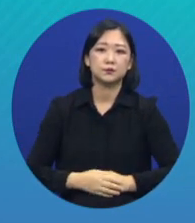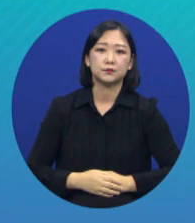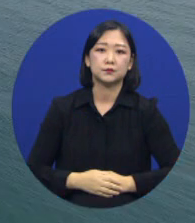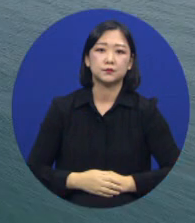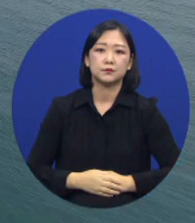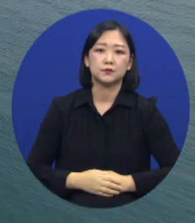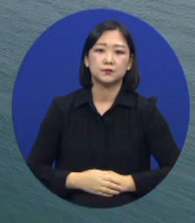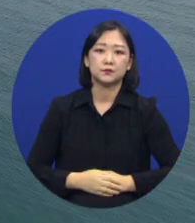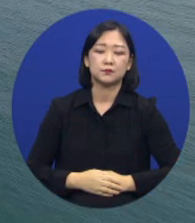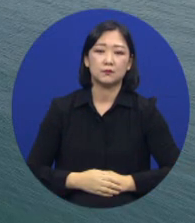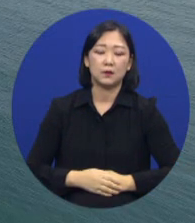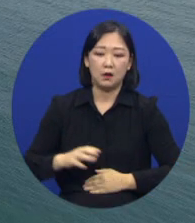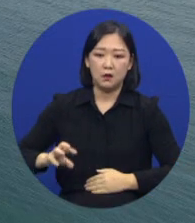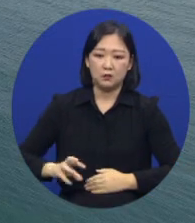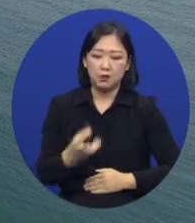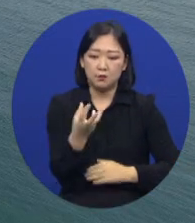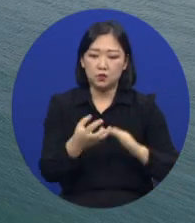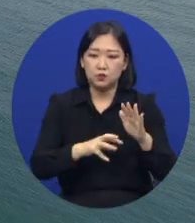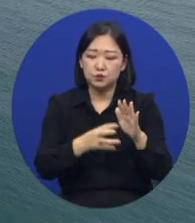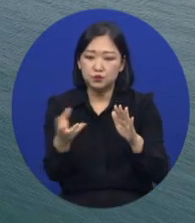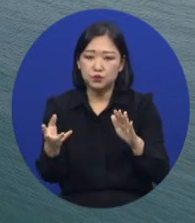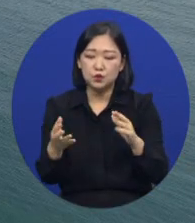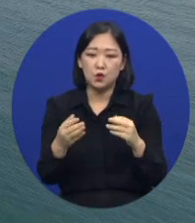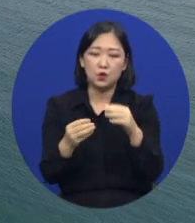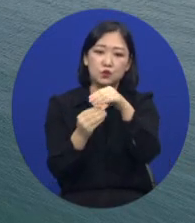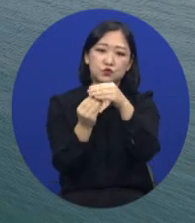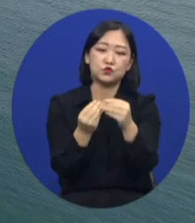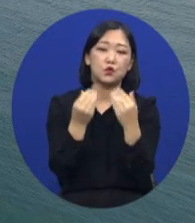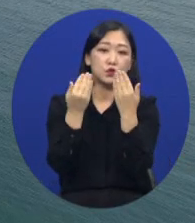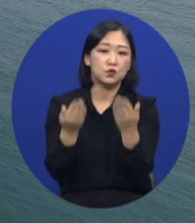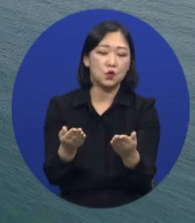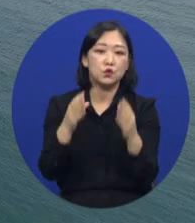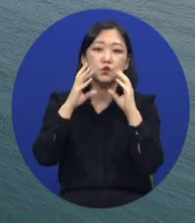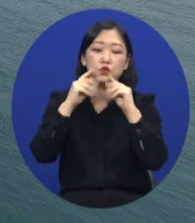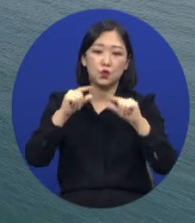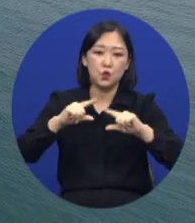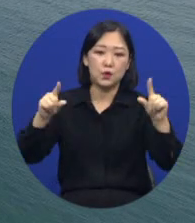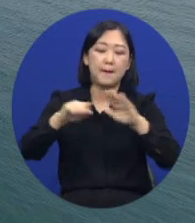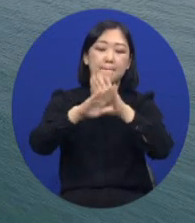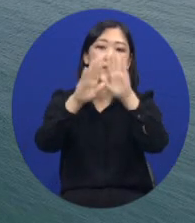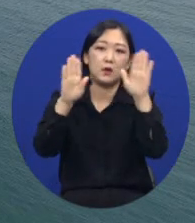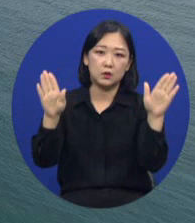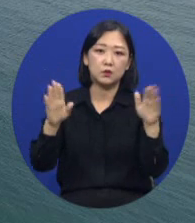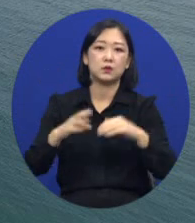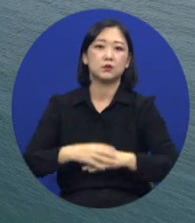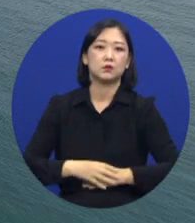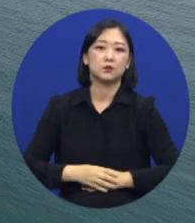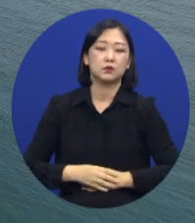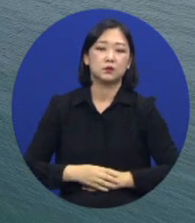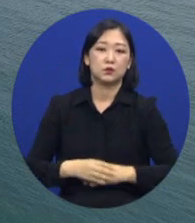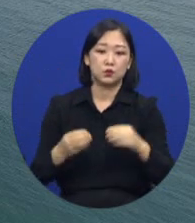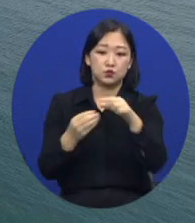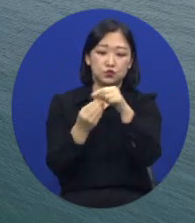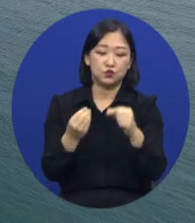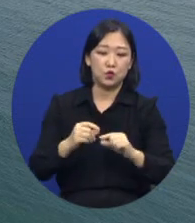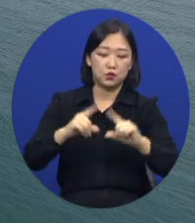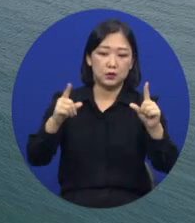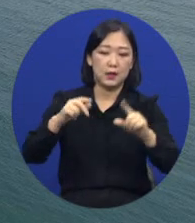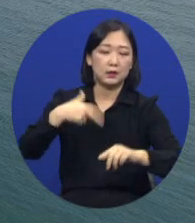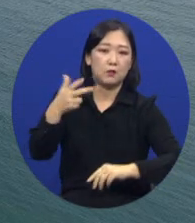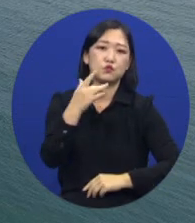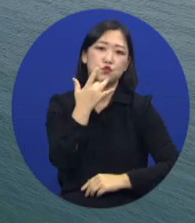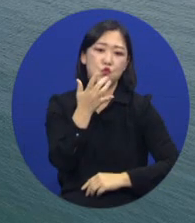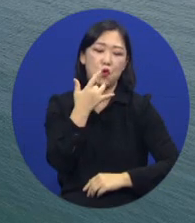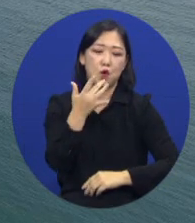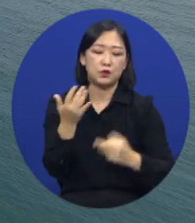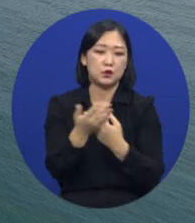머물겠습니다. 태풍이 물러간 후 추석 연휴가 시작되는 토요일에는 점차 맑은 하늘이 드러나겠고요. 추석 당일인 다음 주